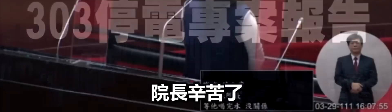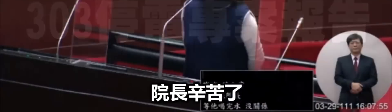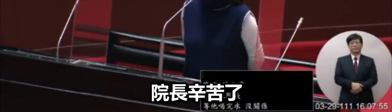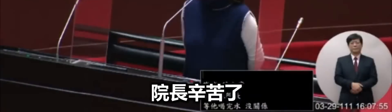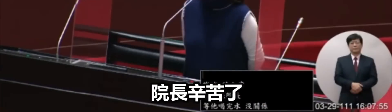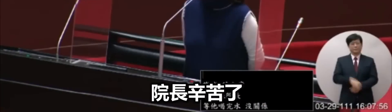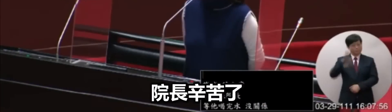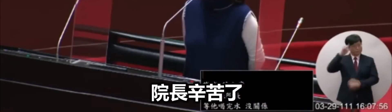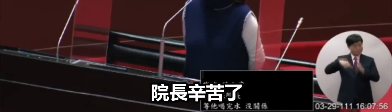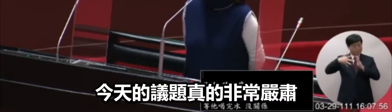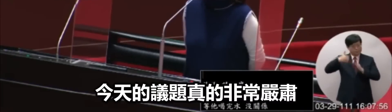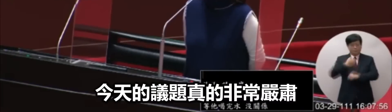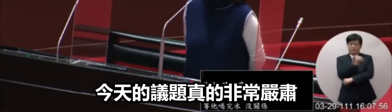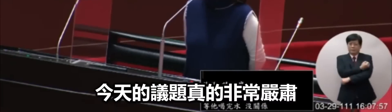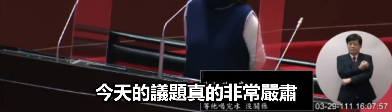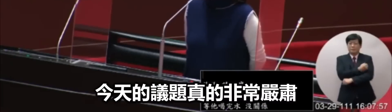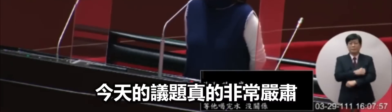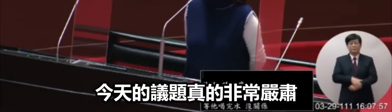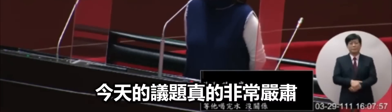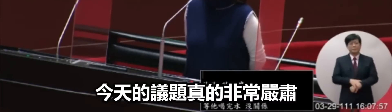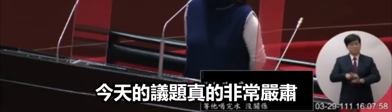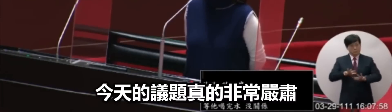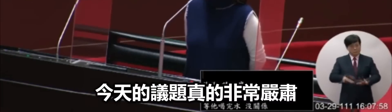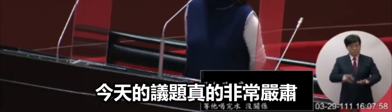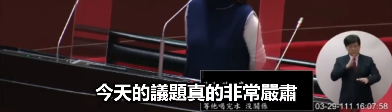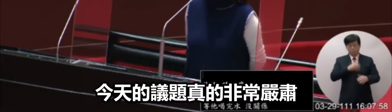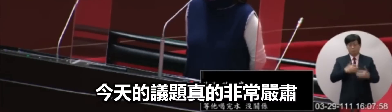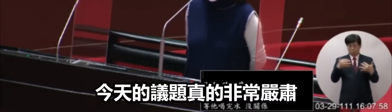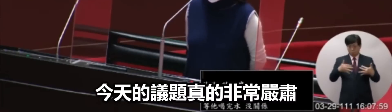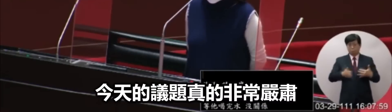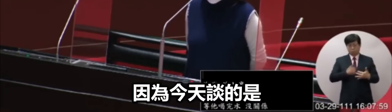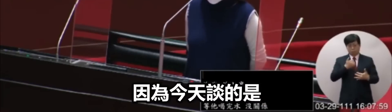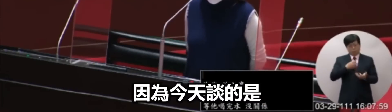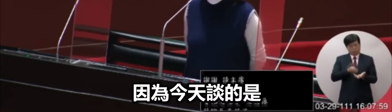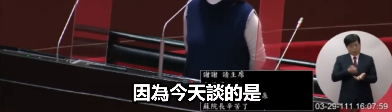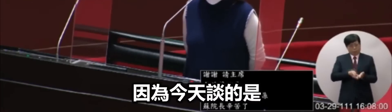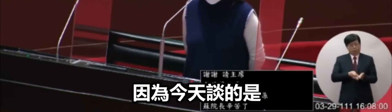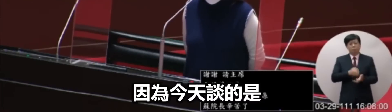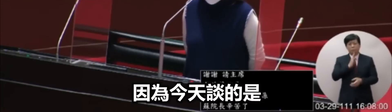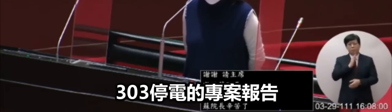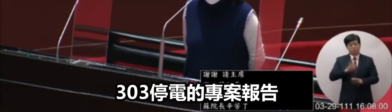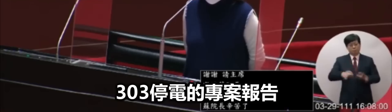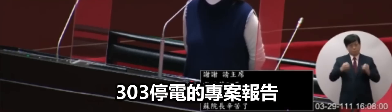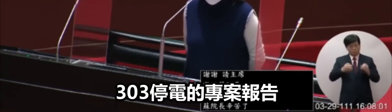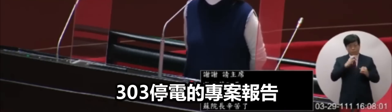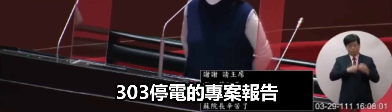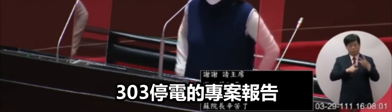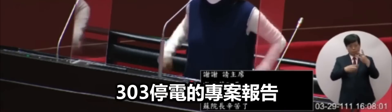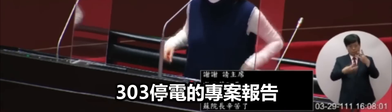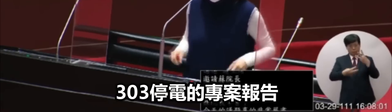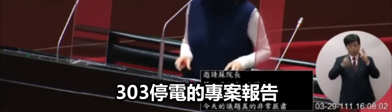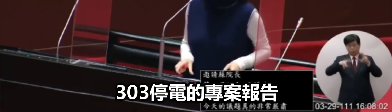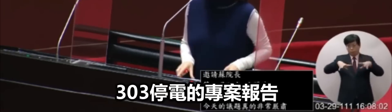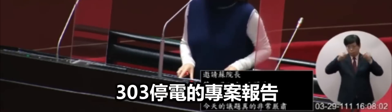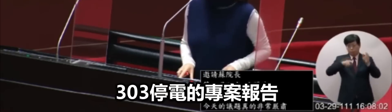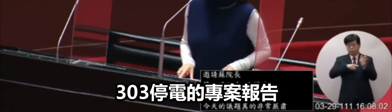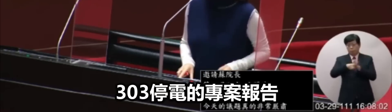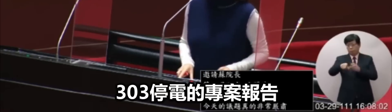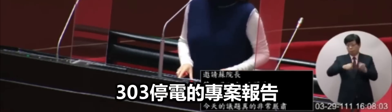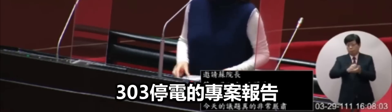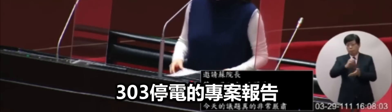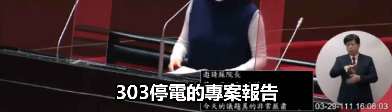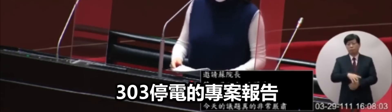朱院长辛苦了哈，今天的议题真的非常严肃，因为今天谈的是303停电的专案报